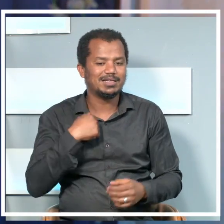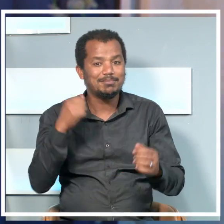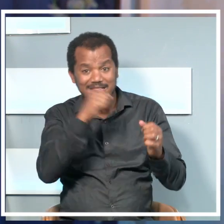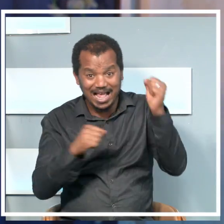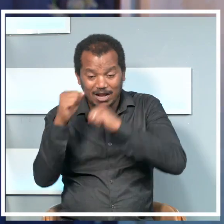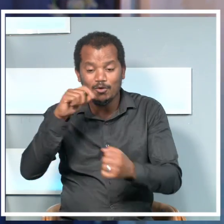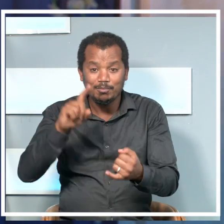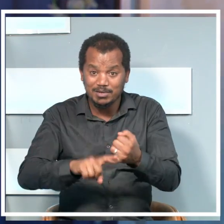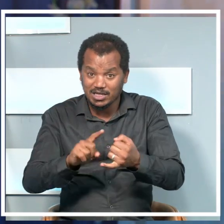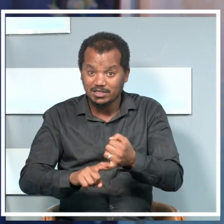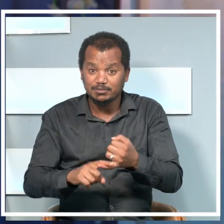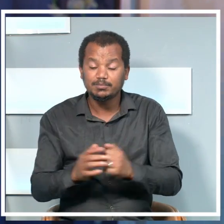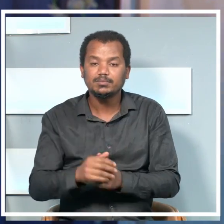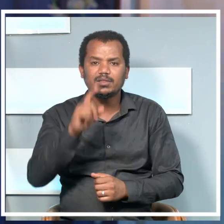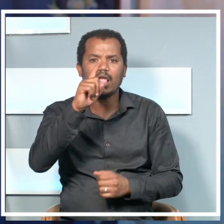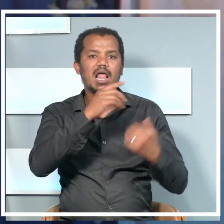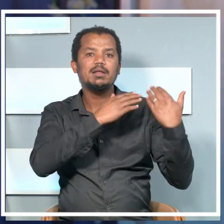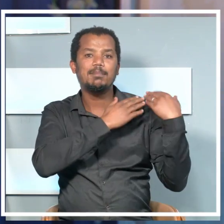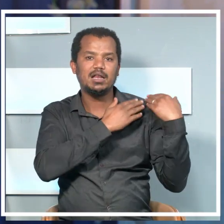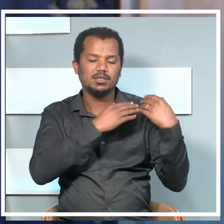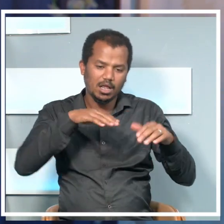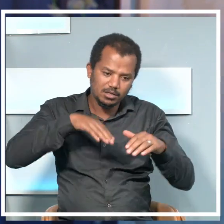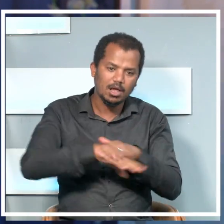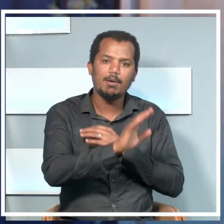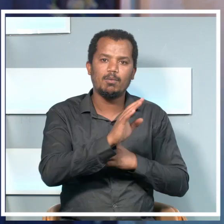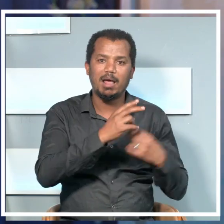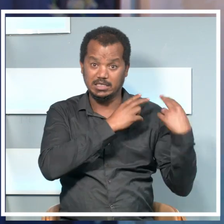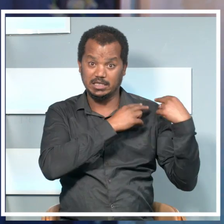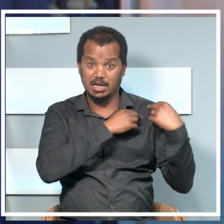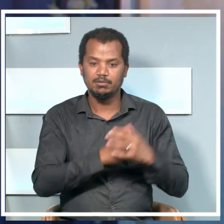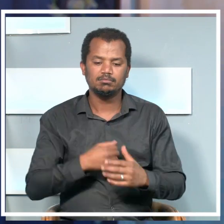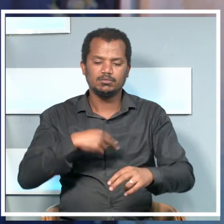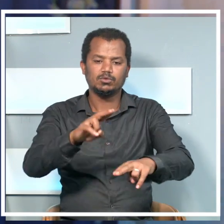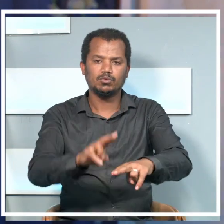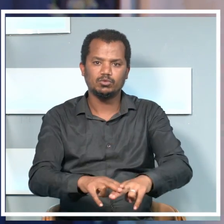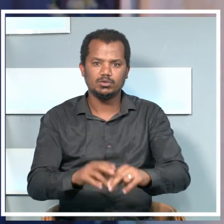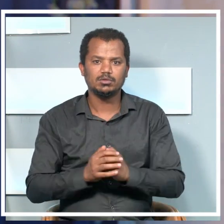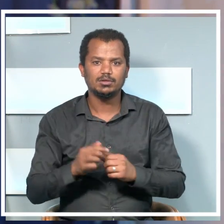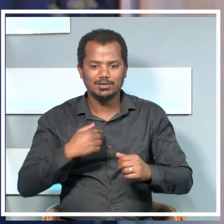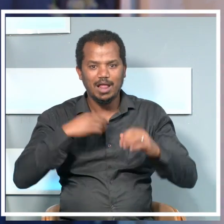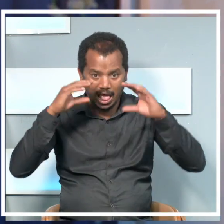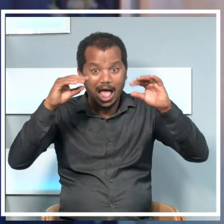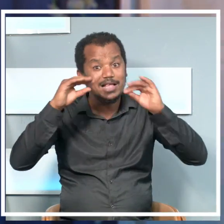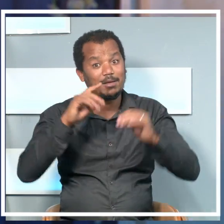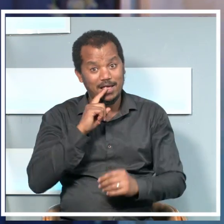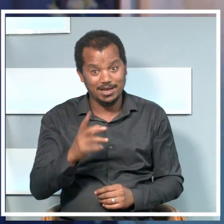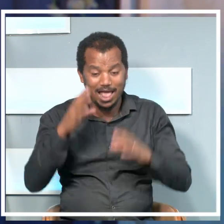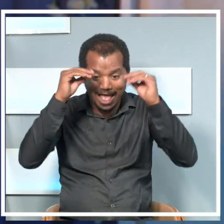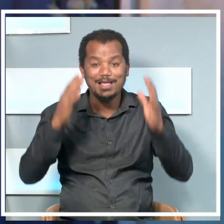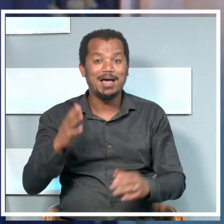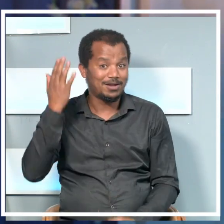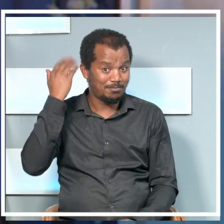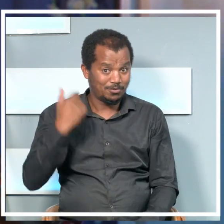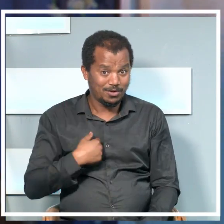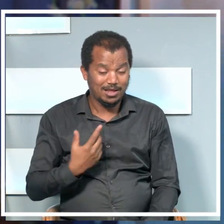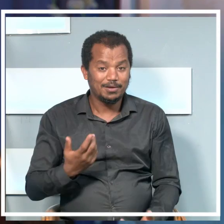ነበር መታገለውና መጨረሻ አንድ ባለስልጣን ጋር ገባው ቁጫ ያው አስተማሪ ነገር ታቁታላችሁ